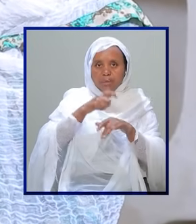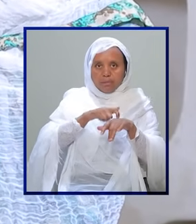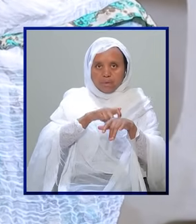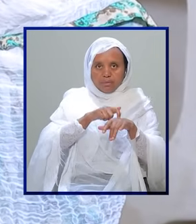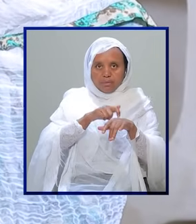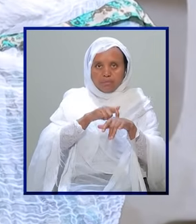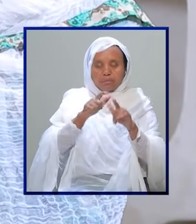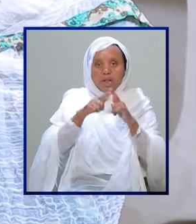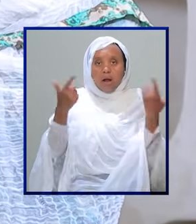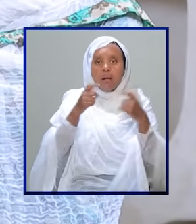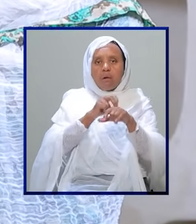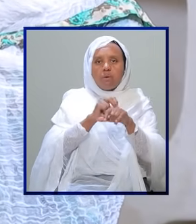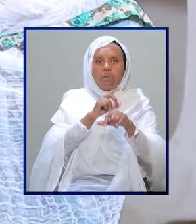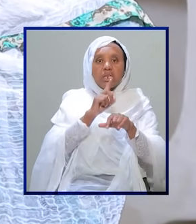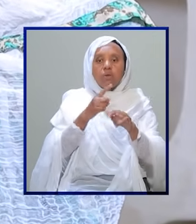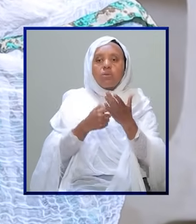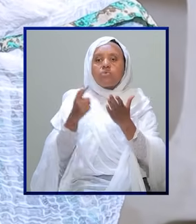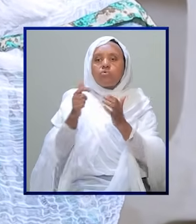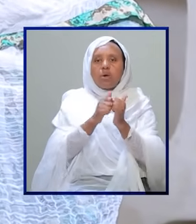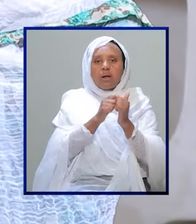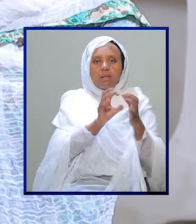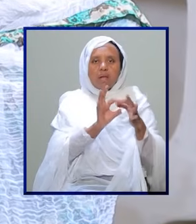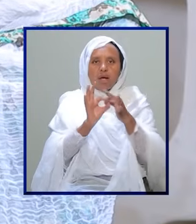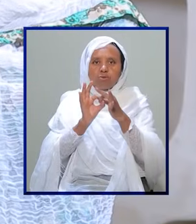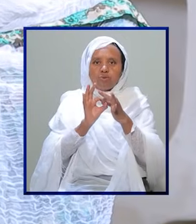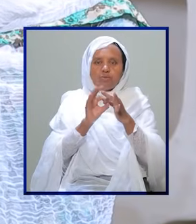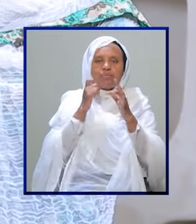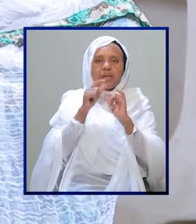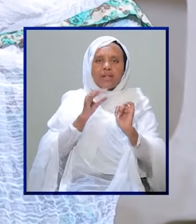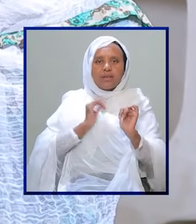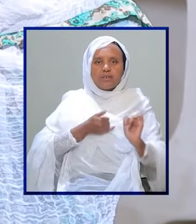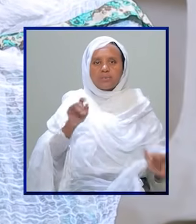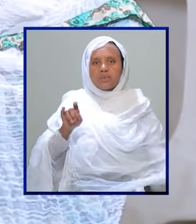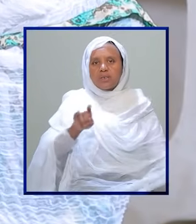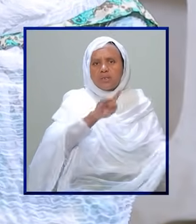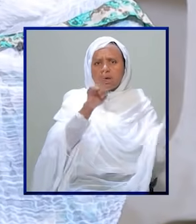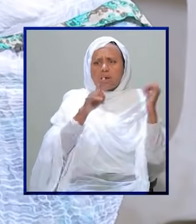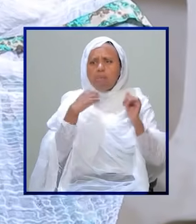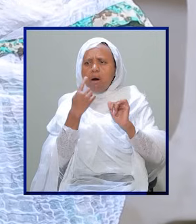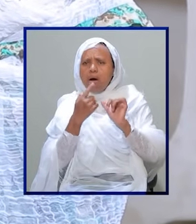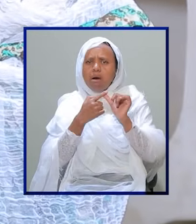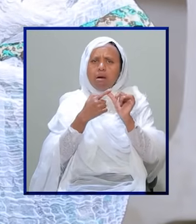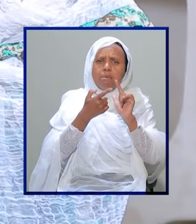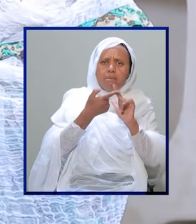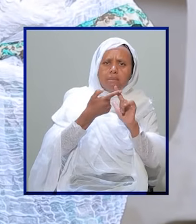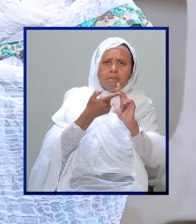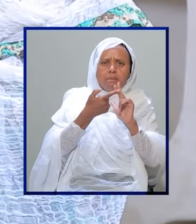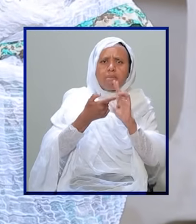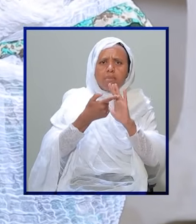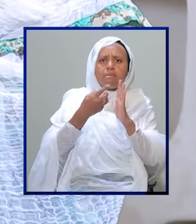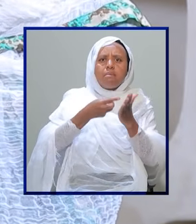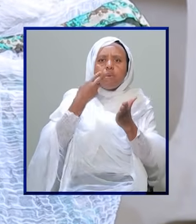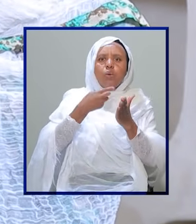የሚቀበልበት ታላቅ ወቅት ነው። ከዚሁ ጋር ተያይዞ ነው እንግዲህ የእህታችንም ጥያቄ፣ እንደው ማን ከማን ቀድሞ ነው